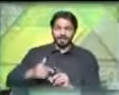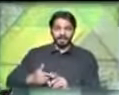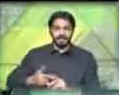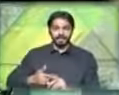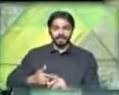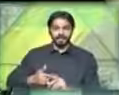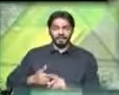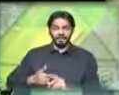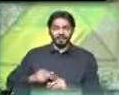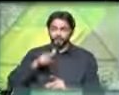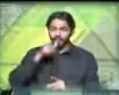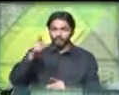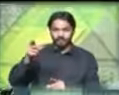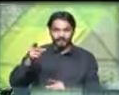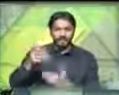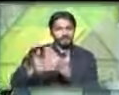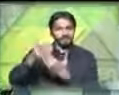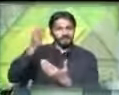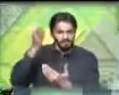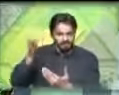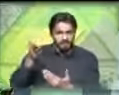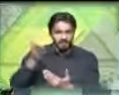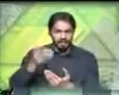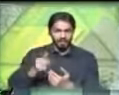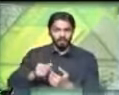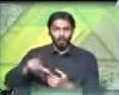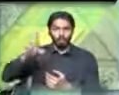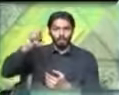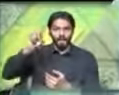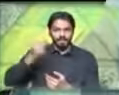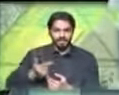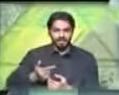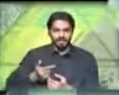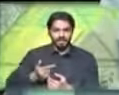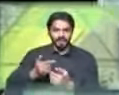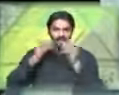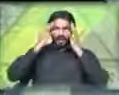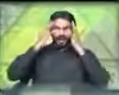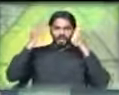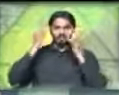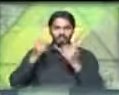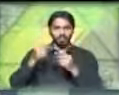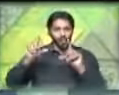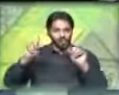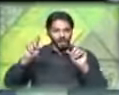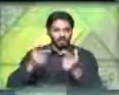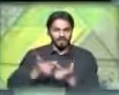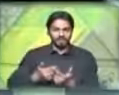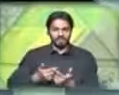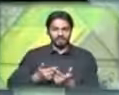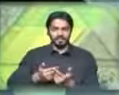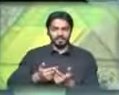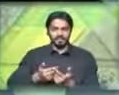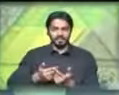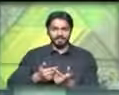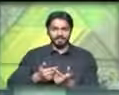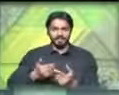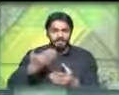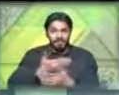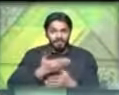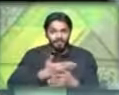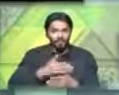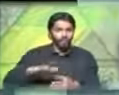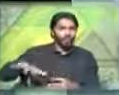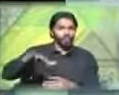كما ذكرنا أقوال الأئمة الأربعة. تمام. لا تقلدوني ولا تقلدوا مالكا ولا أبا حنيفة